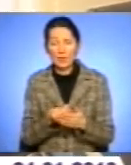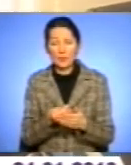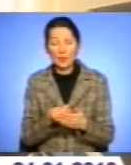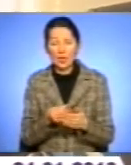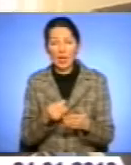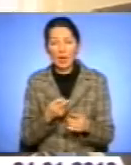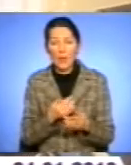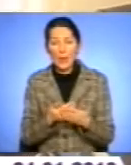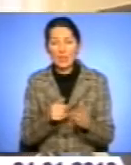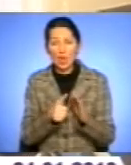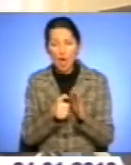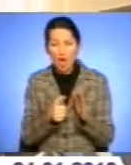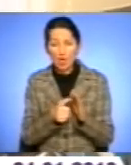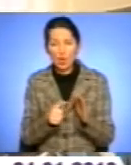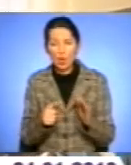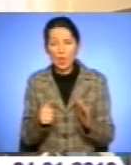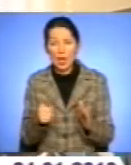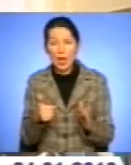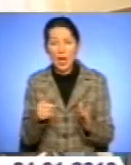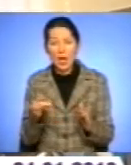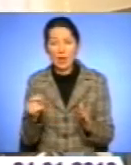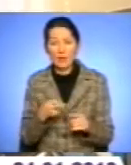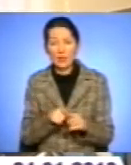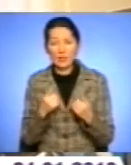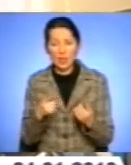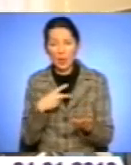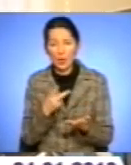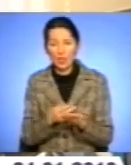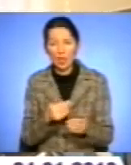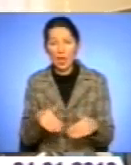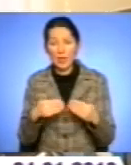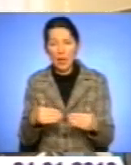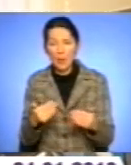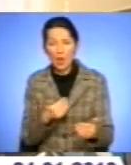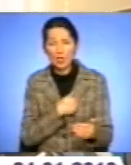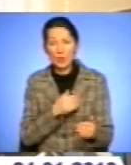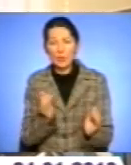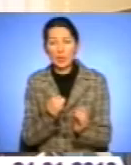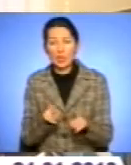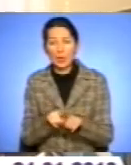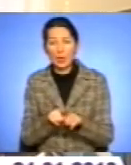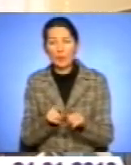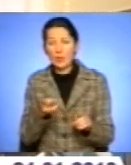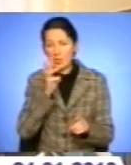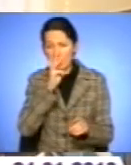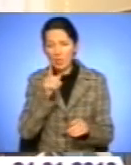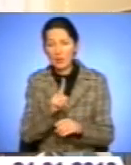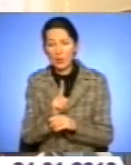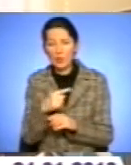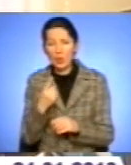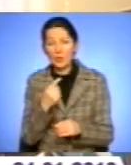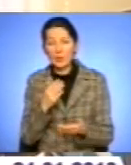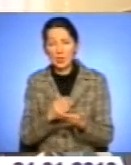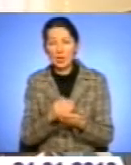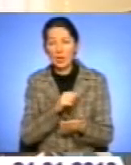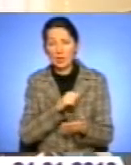ще трошки не стає. Ми підняли середній рівень заробітної плати, незважаючи на те, що у нас велика доля бюджетної сфери в області,